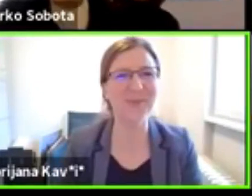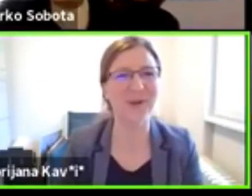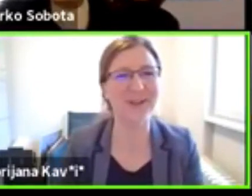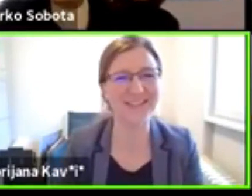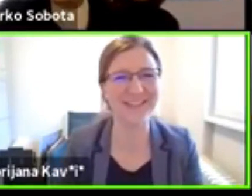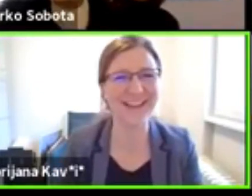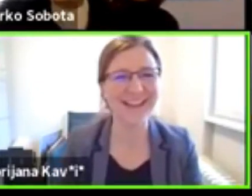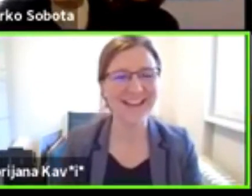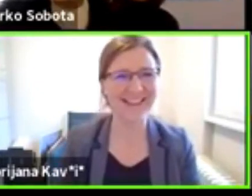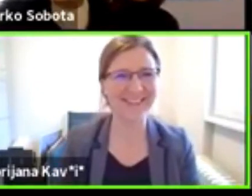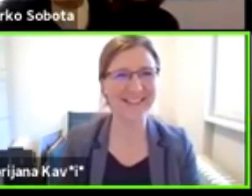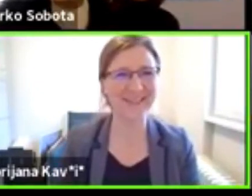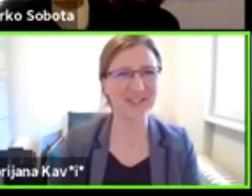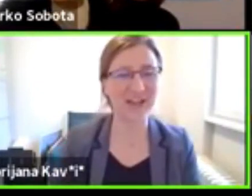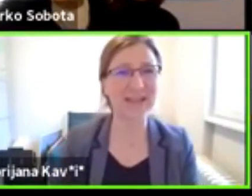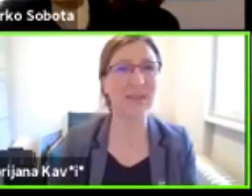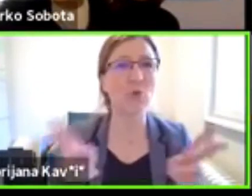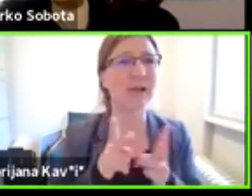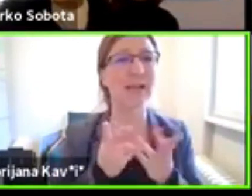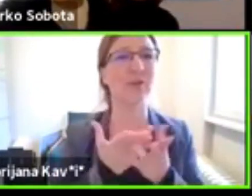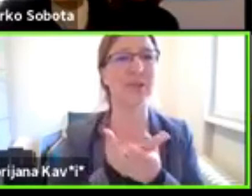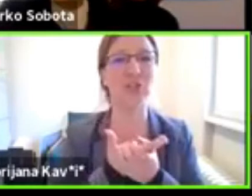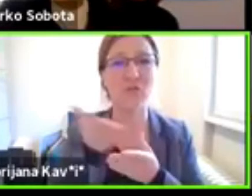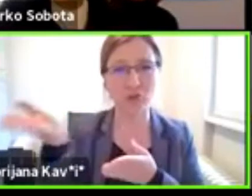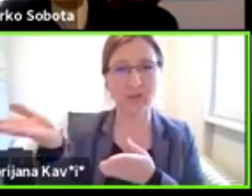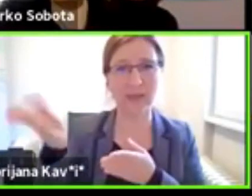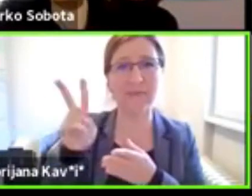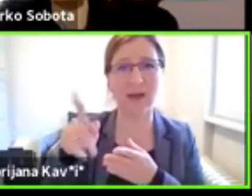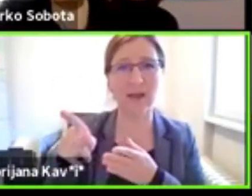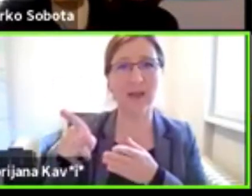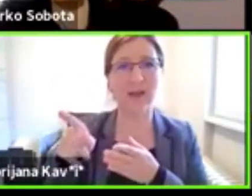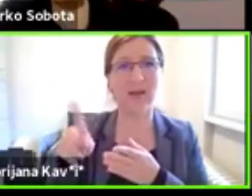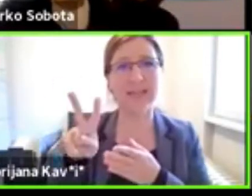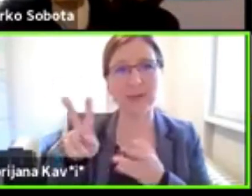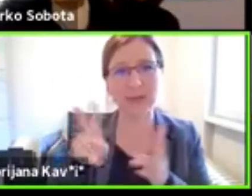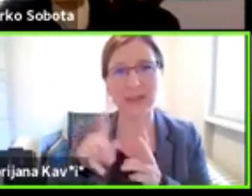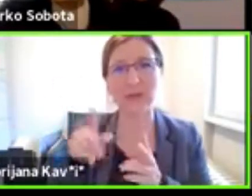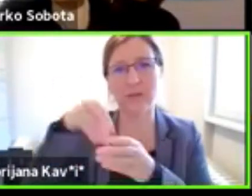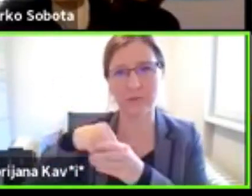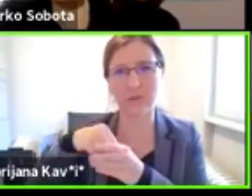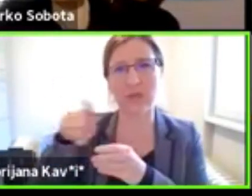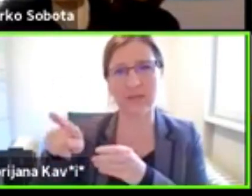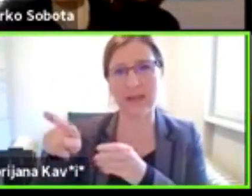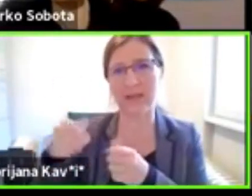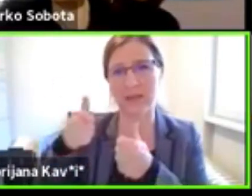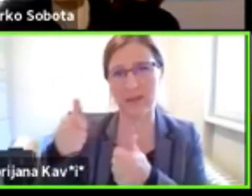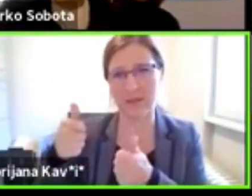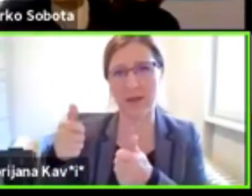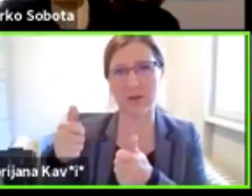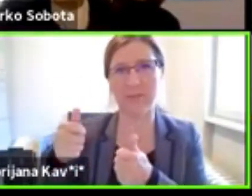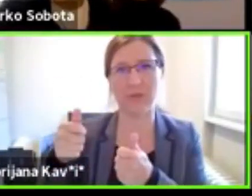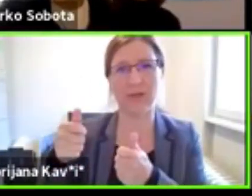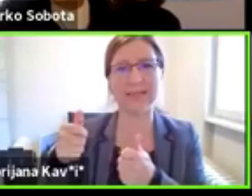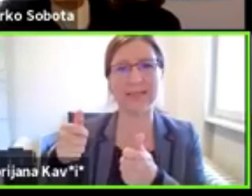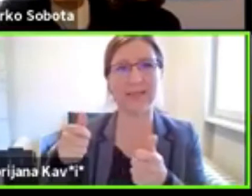prozvana, tako da ispričavam se, ali mogu kratko reći ovo što je Iva Samo kratko, što je Iva rekla, da,